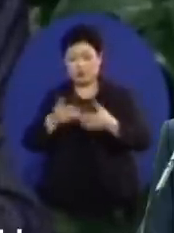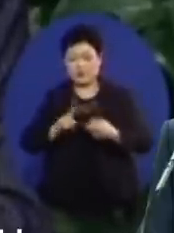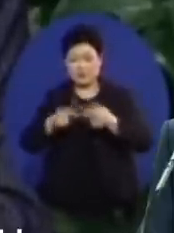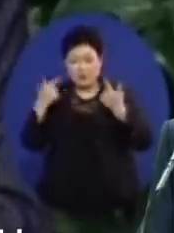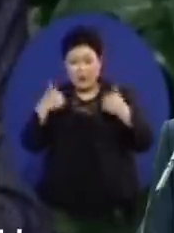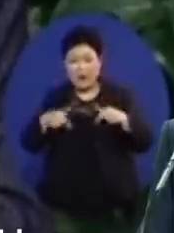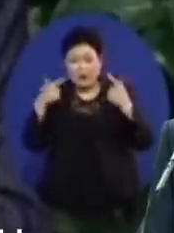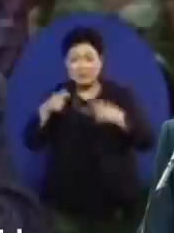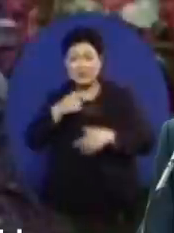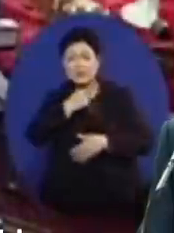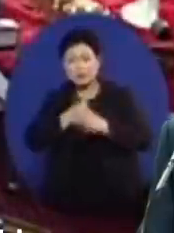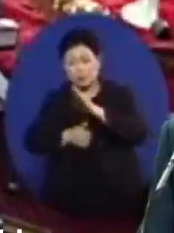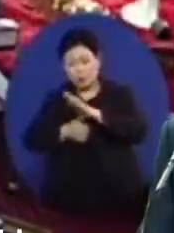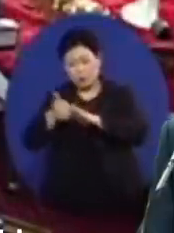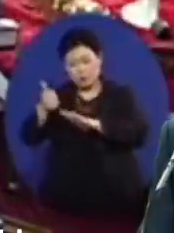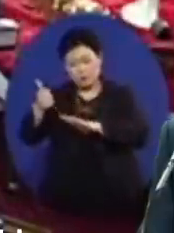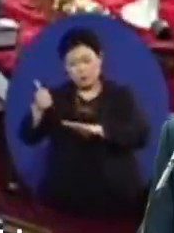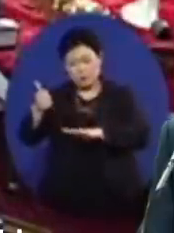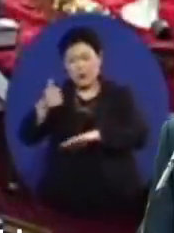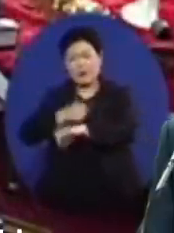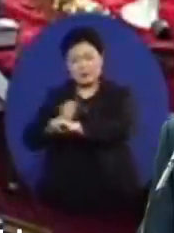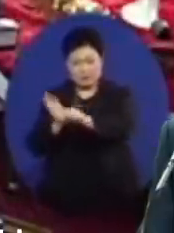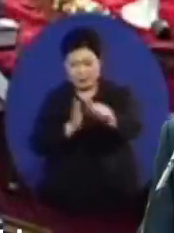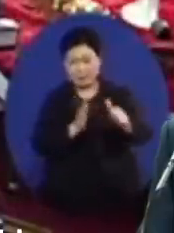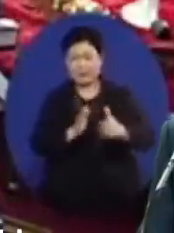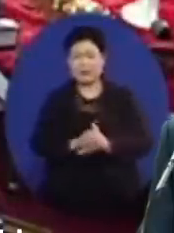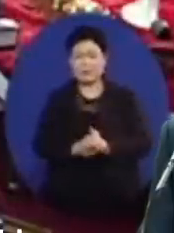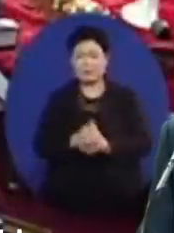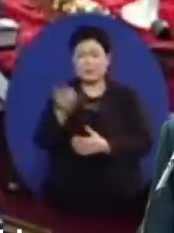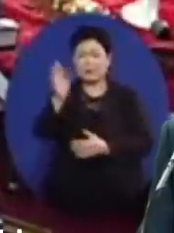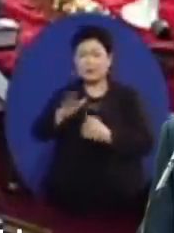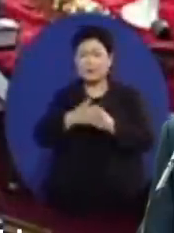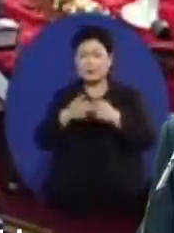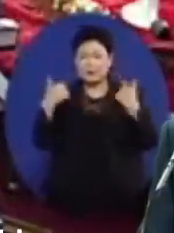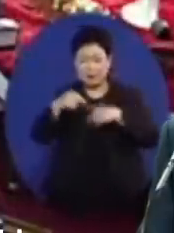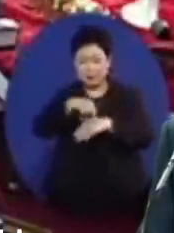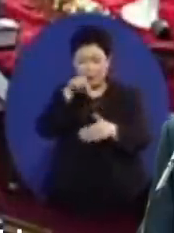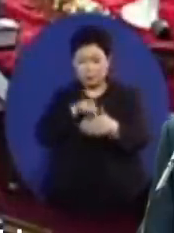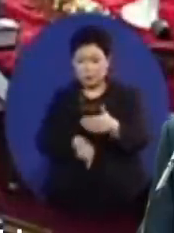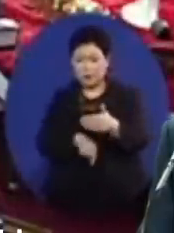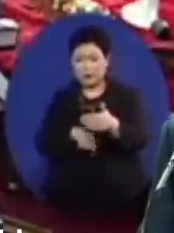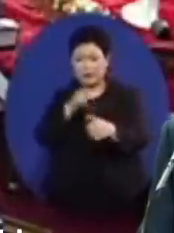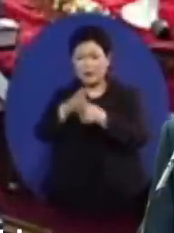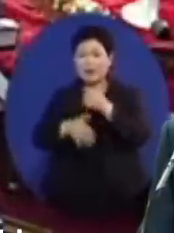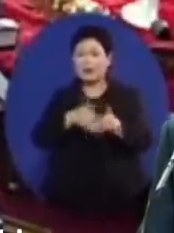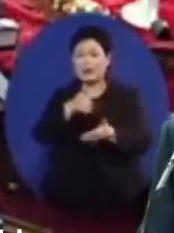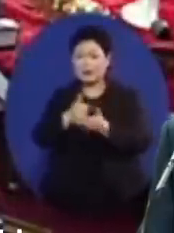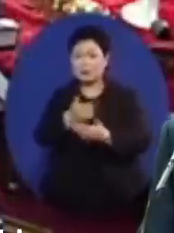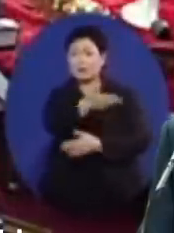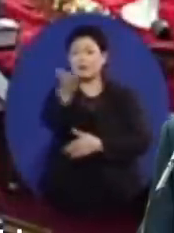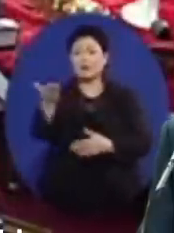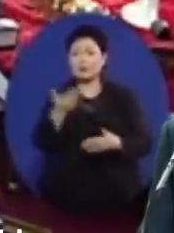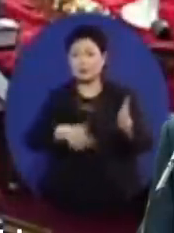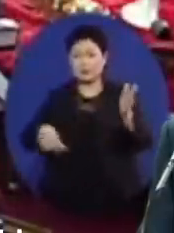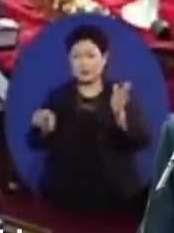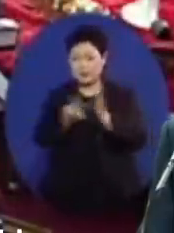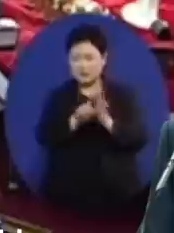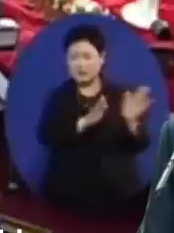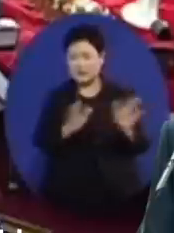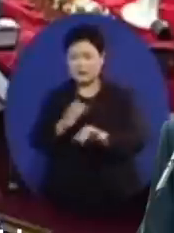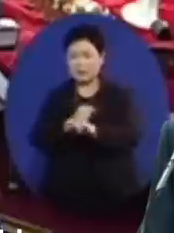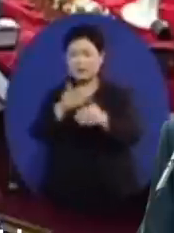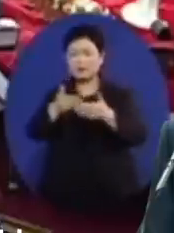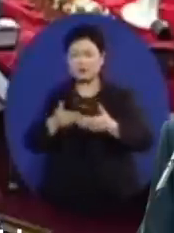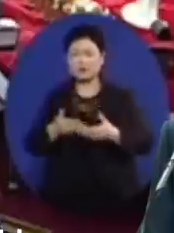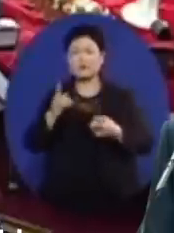항상 소원하시기 바랍니다. 그리고 늘 마음속에 하나님이 여러분을 위해서 예배해 주시는